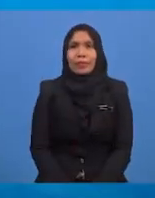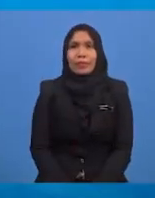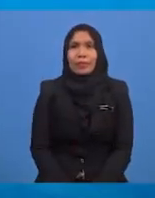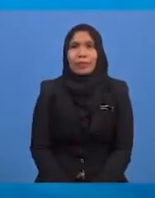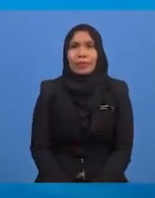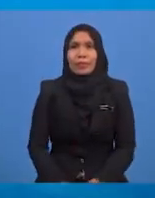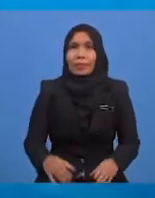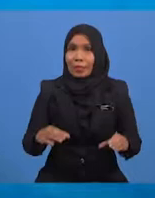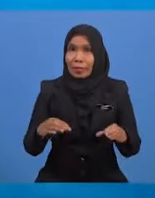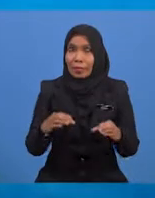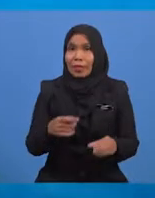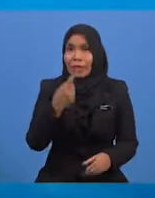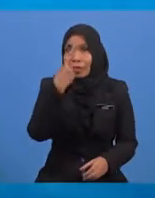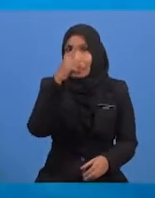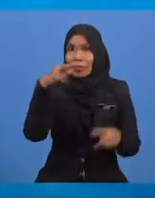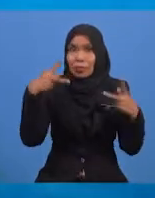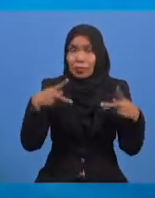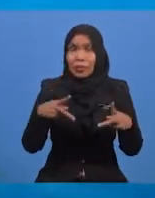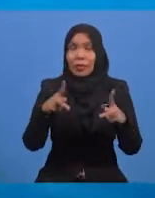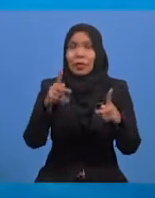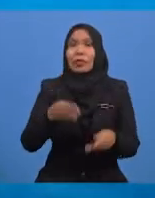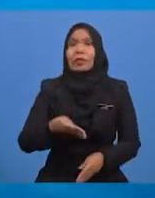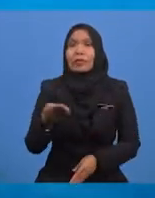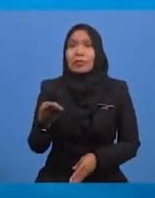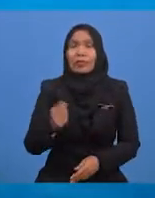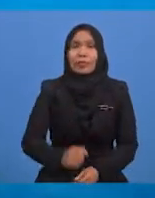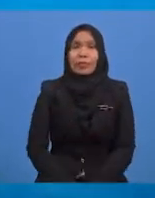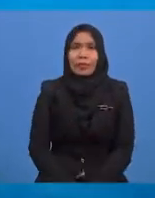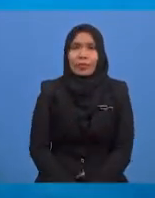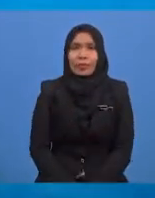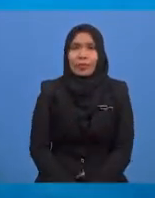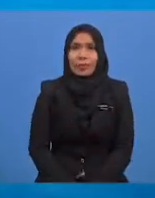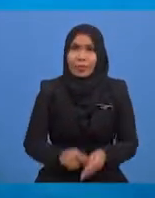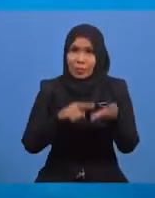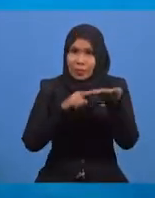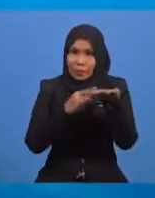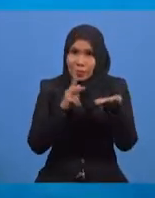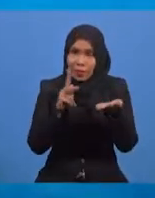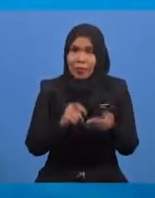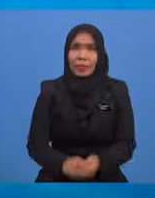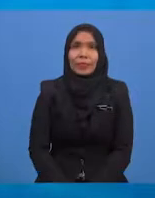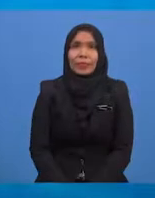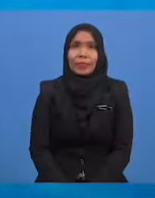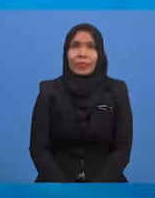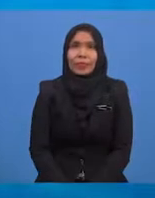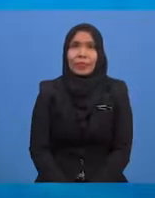berfikir cara untuk memasarkan produk supaya diketahui umum. Jadi, kita mulakan dulu dengan pemasaran.